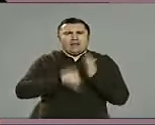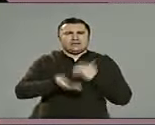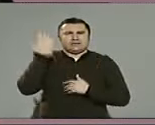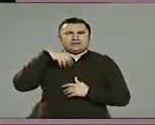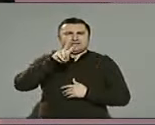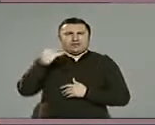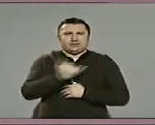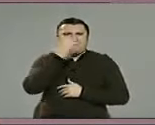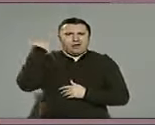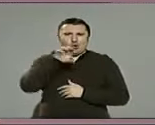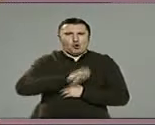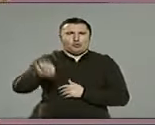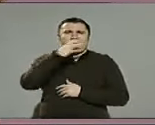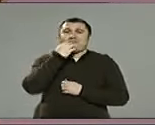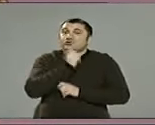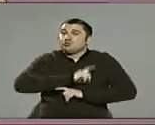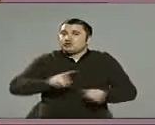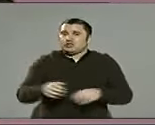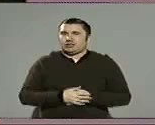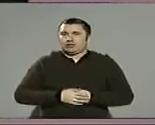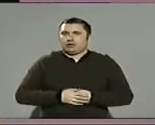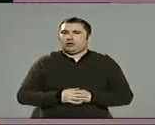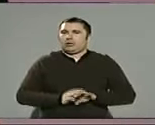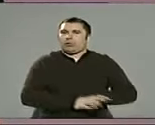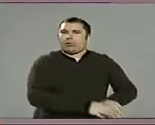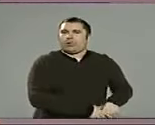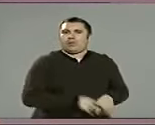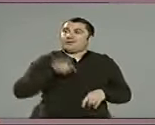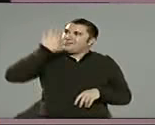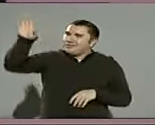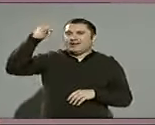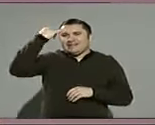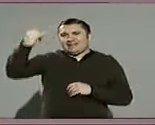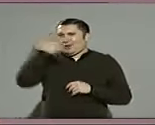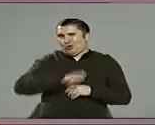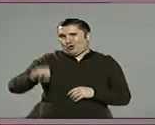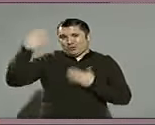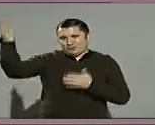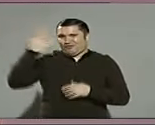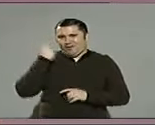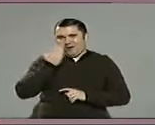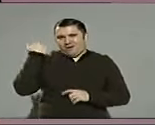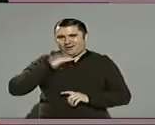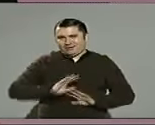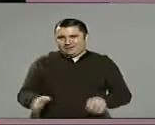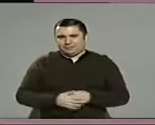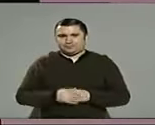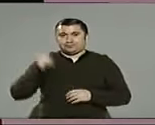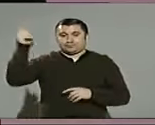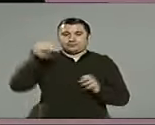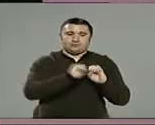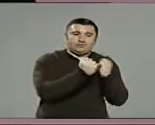gewollt. Das ist doch nicht zufällig nicht da gewesen, sondern das ist nicht ihre Idee von Europa gewesen. Und strikte